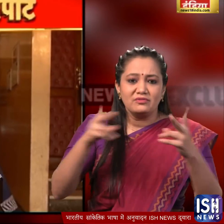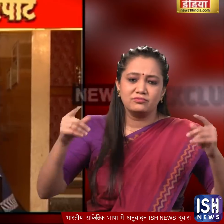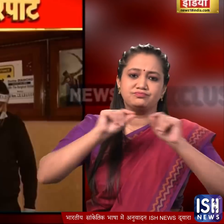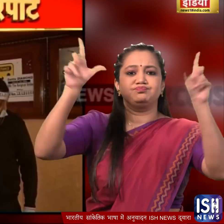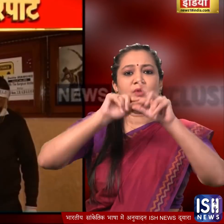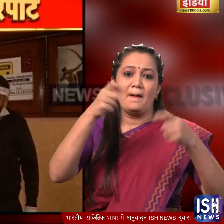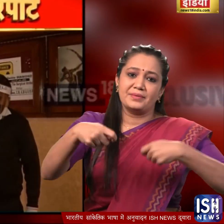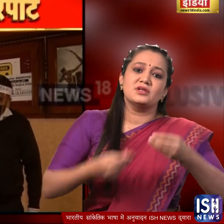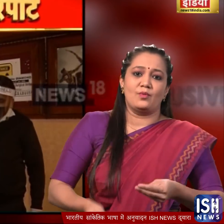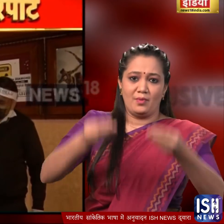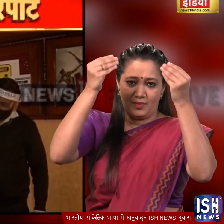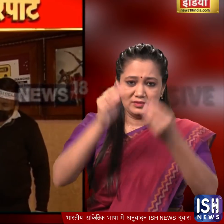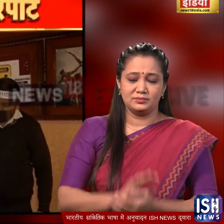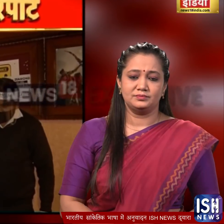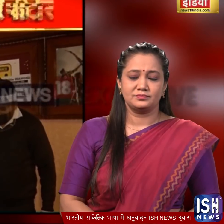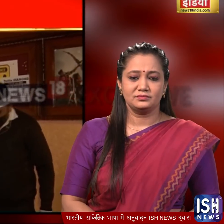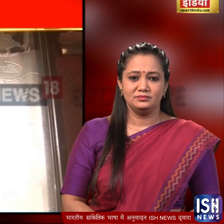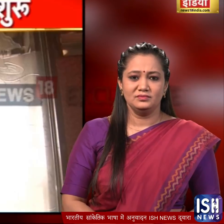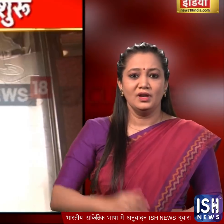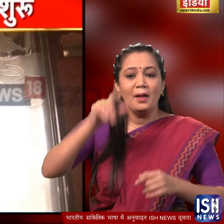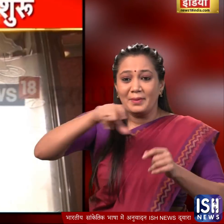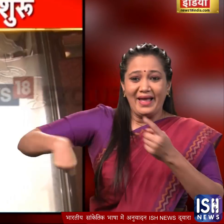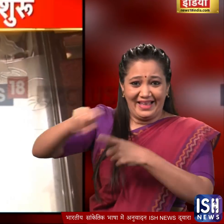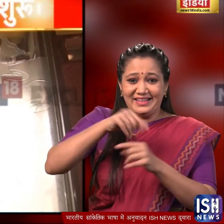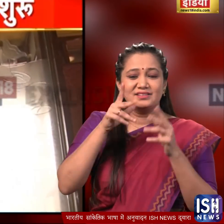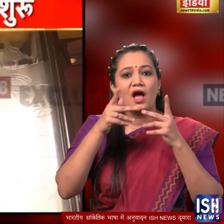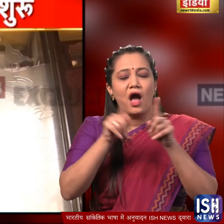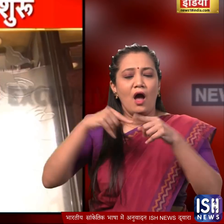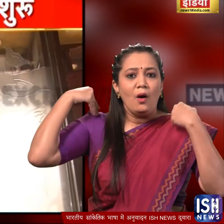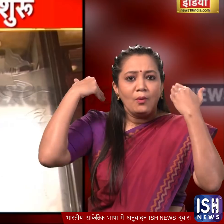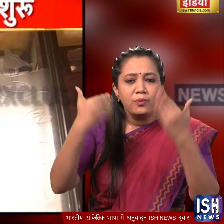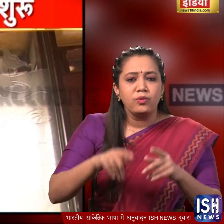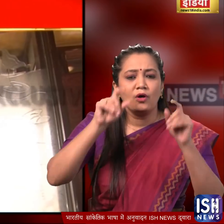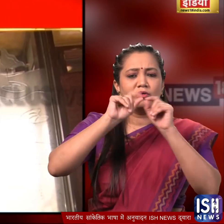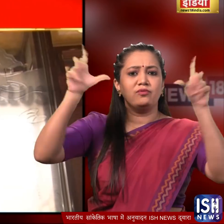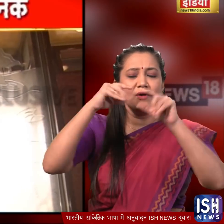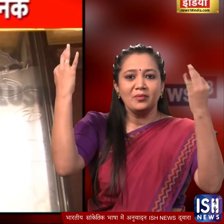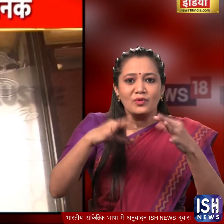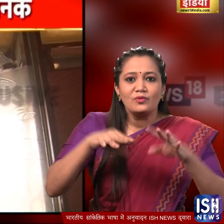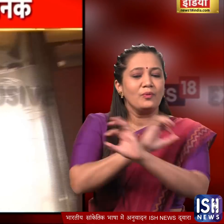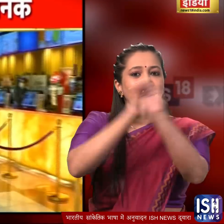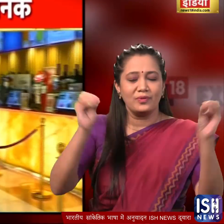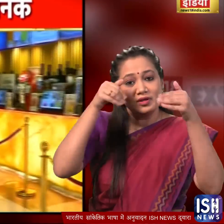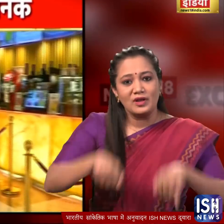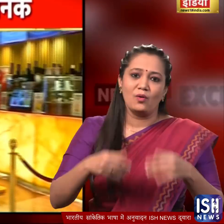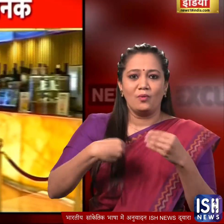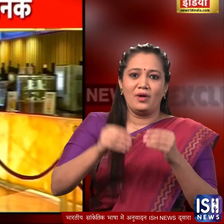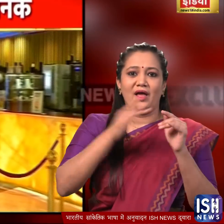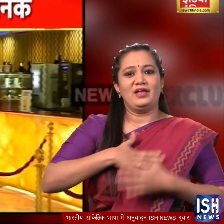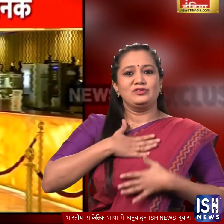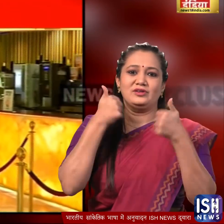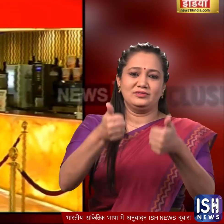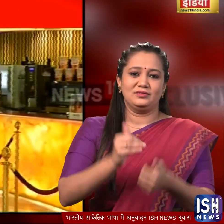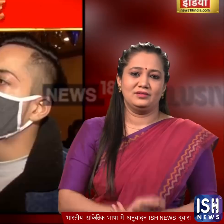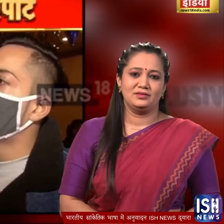बढ़ेगा। वहां पहुंचे दर्शकों ने भी बताया कि लंबे वक्त से सिनेमा हॉल में नई फिल्में बहुत ही कम लग रही थी, लेकिन अब वो आराम से वहां आकर उनका मजा